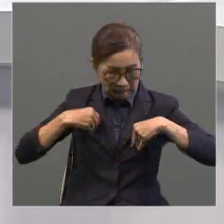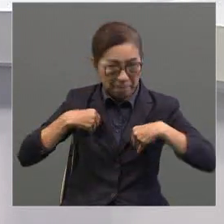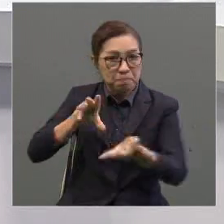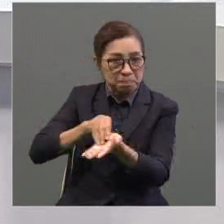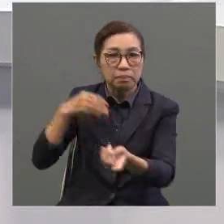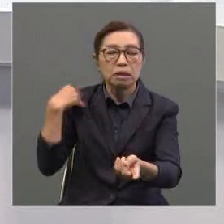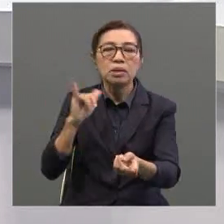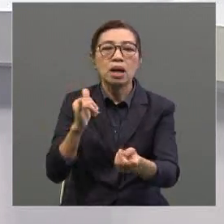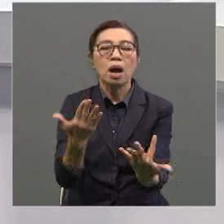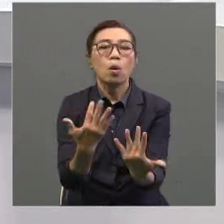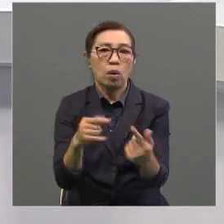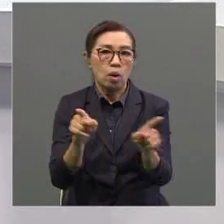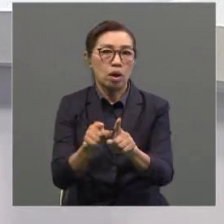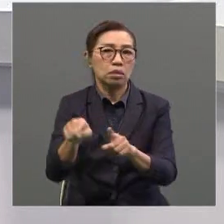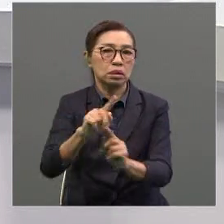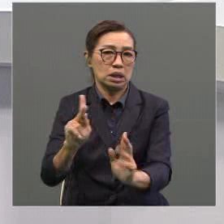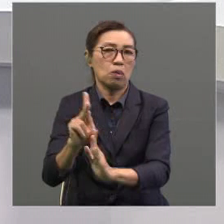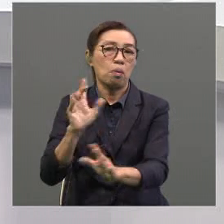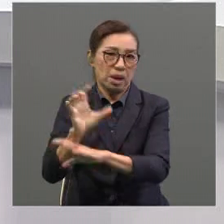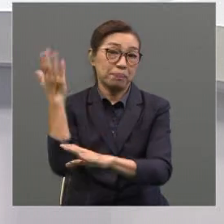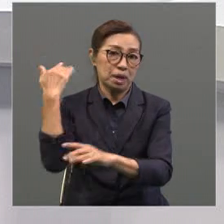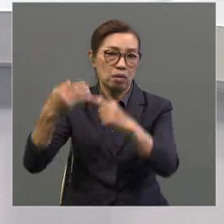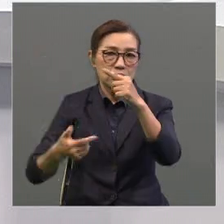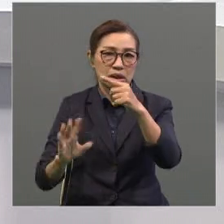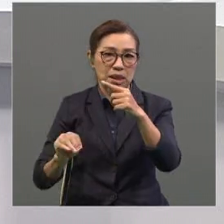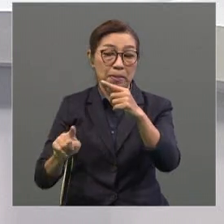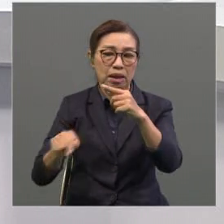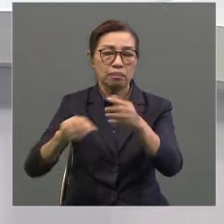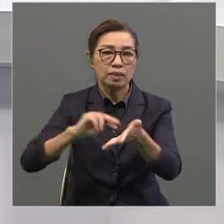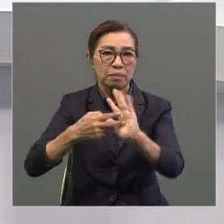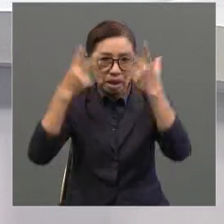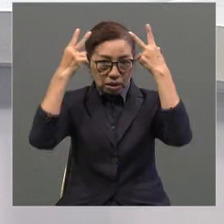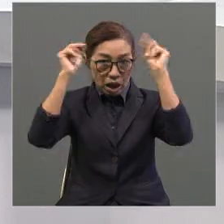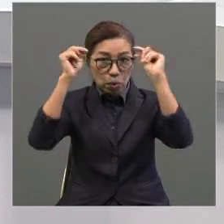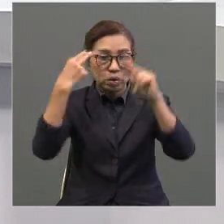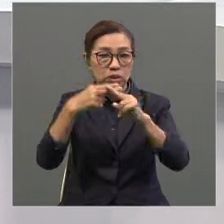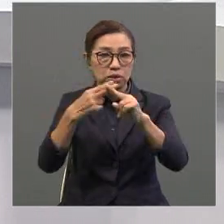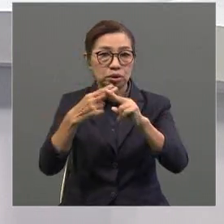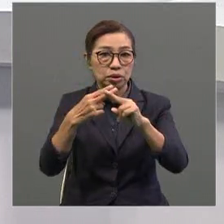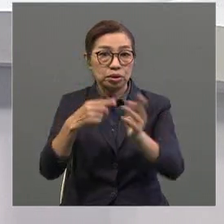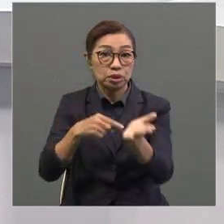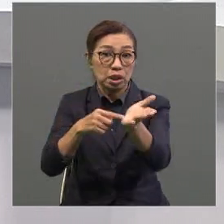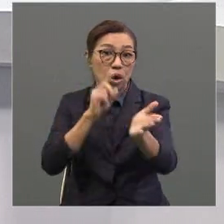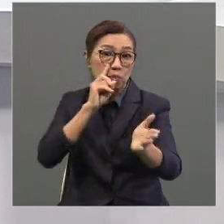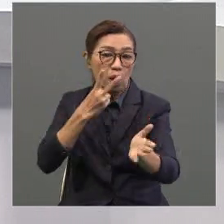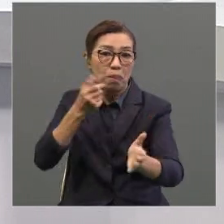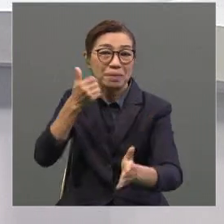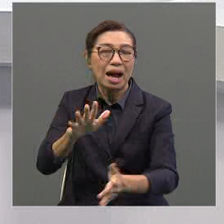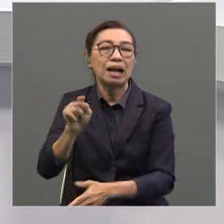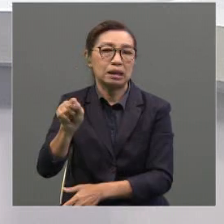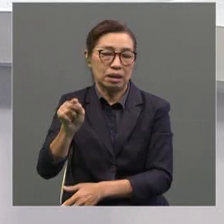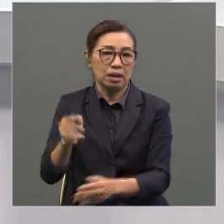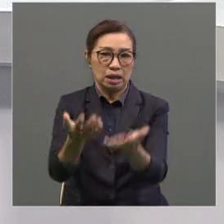ที่มันมีประเด็นมาสำหรับข้อบังคับการประชุมที่ 41ไม่สามารถบวชชื่อซ้ำได้ในประเด็นนายกรัฐมนตรีนั่นเองนะคะ